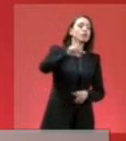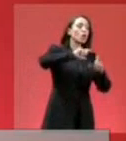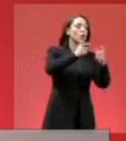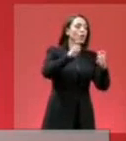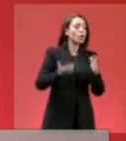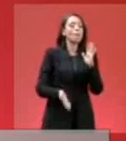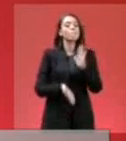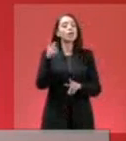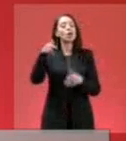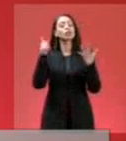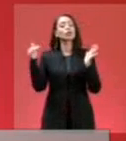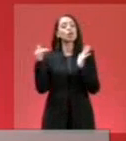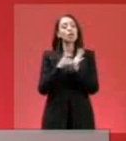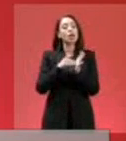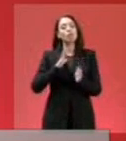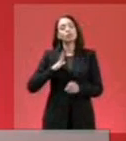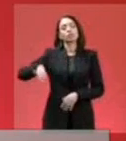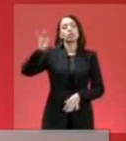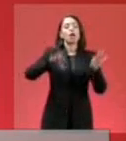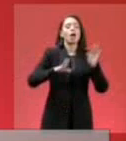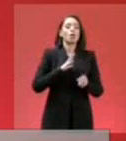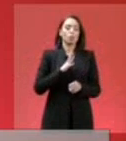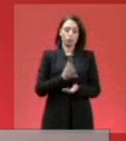από 600.000 συμπολίτες μας.